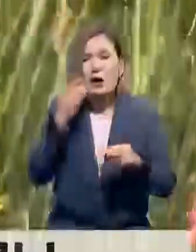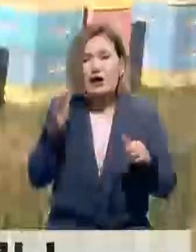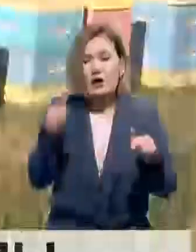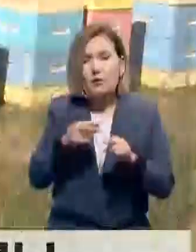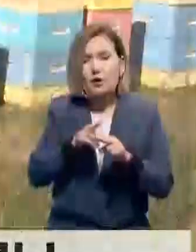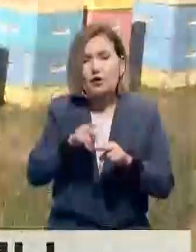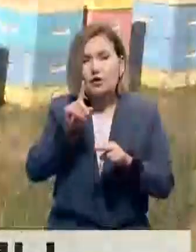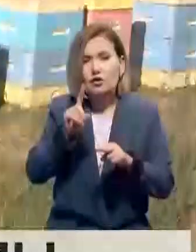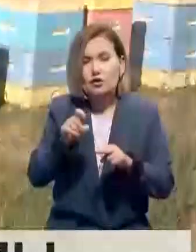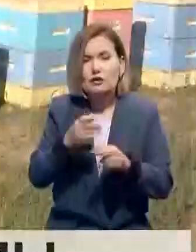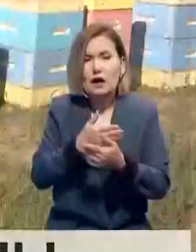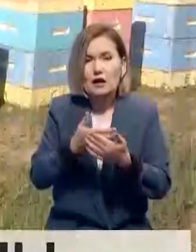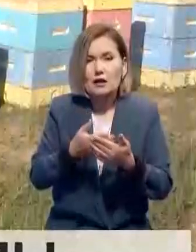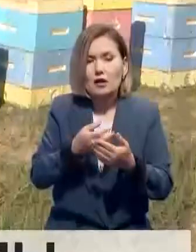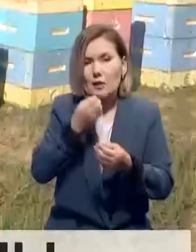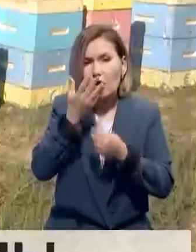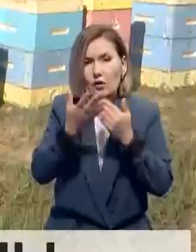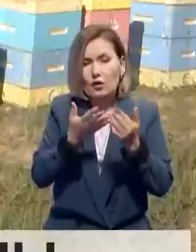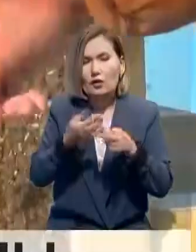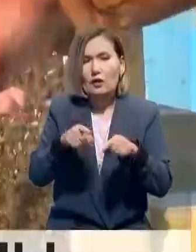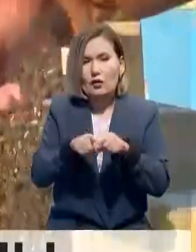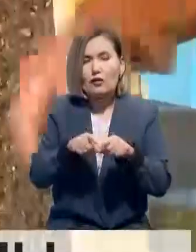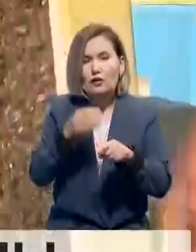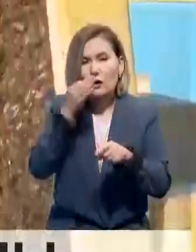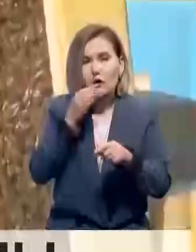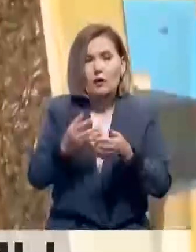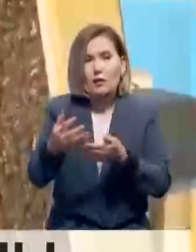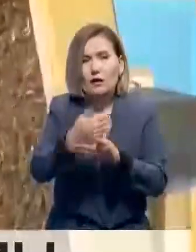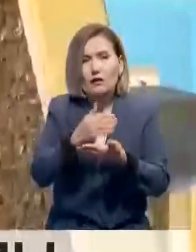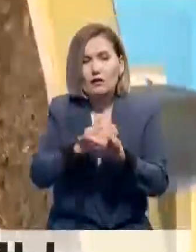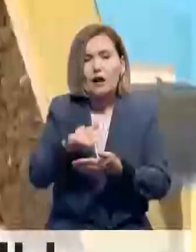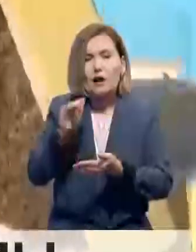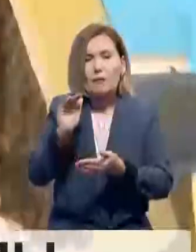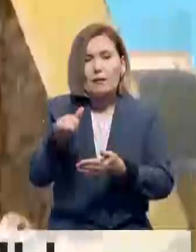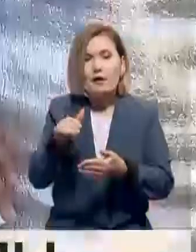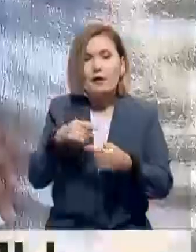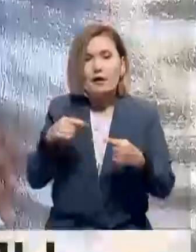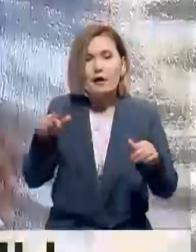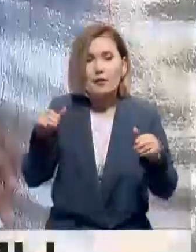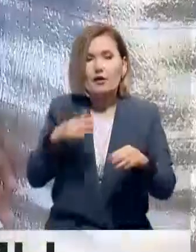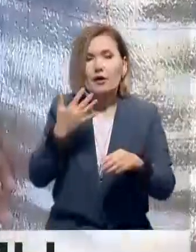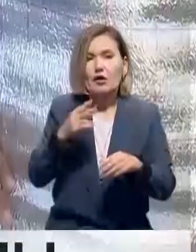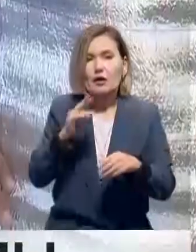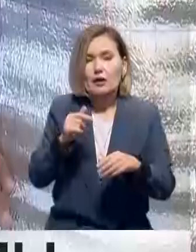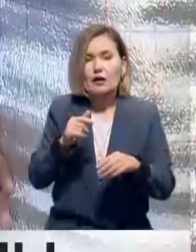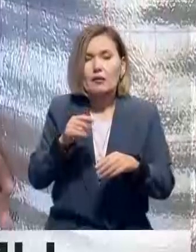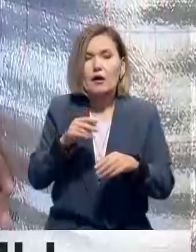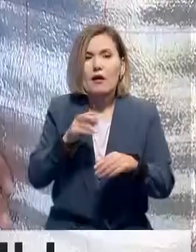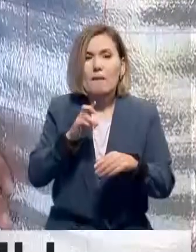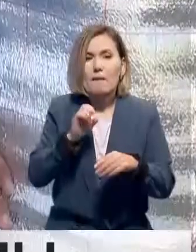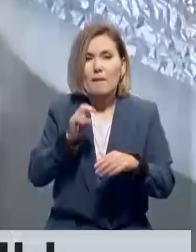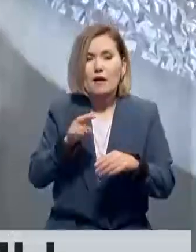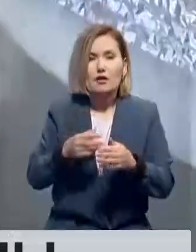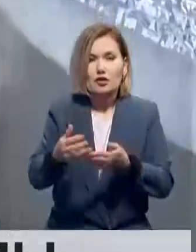қонып, бірнеше шақырым жерді шарлауы мүмкін. Бір айда бір омартадағы мыңдаған ара 20 келден астам бал жинайды.